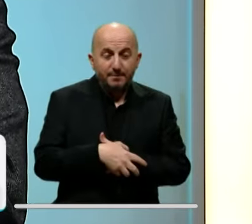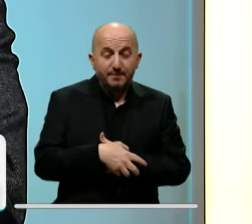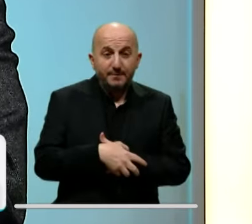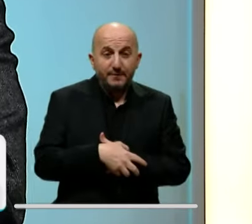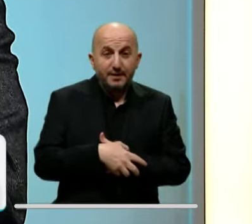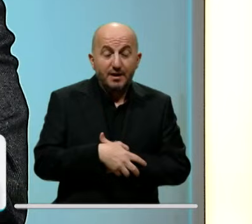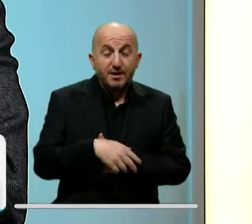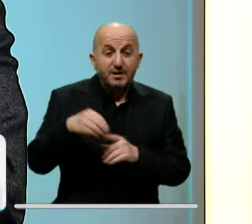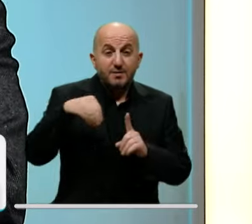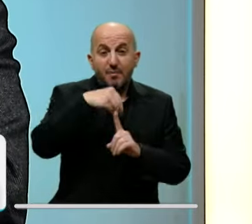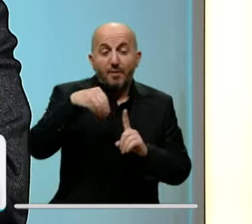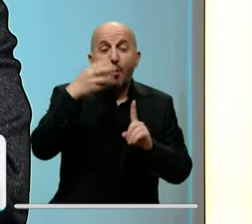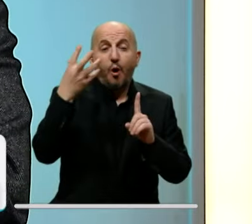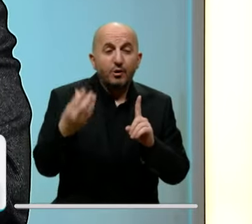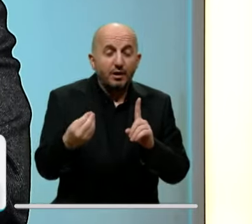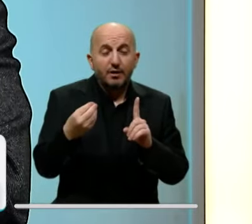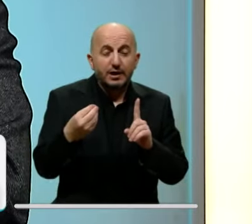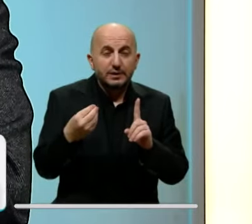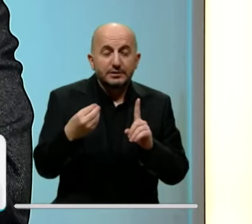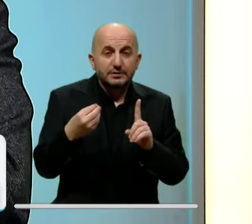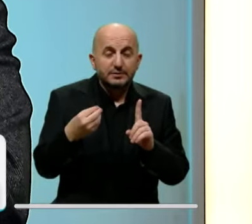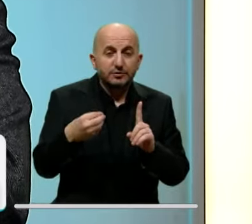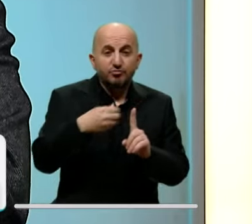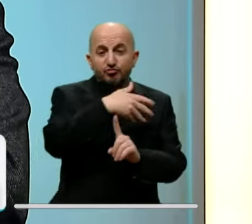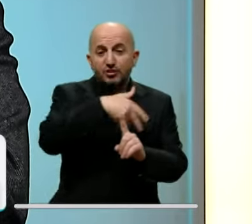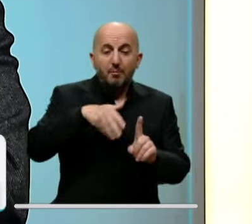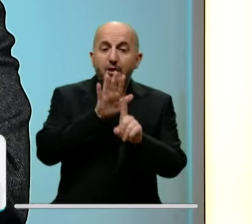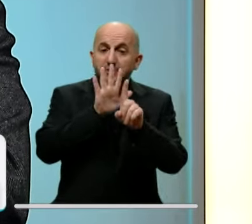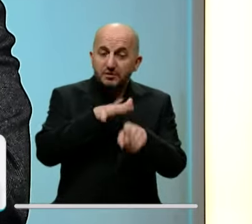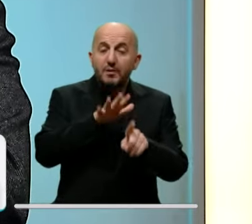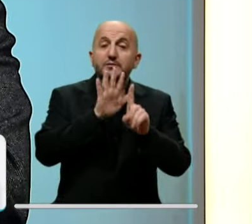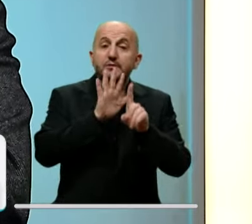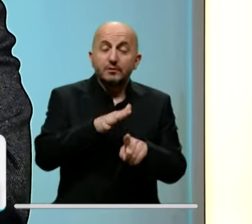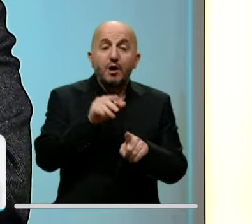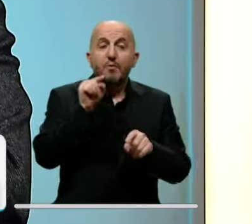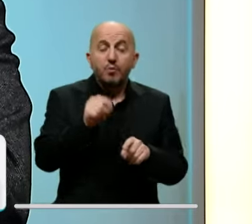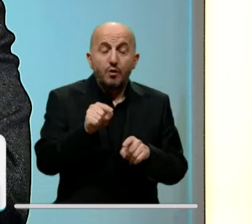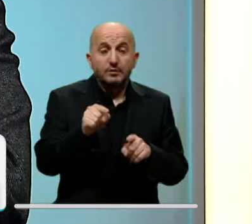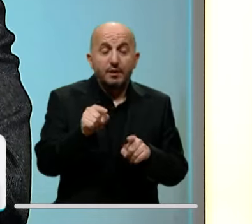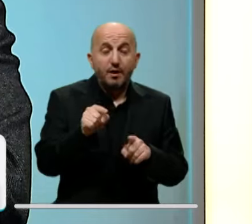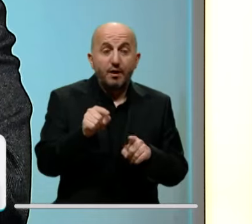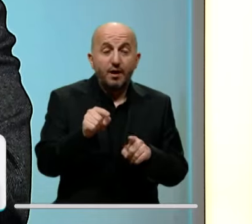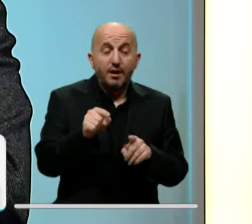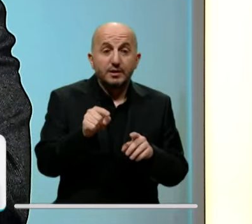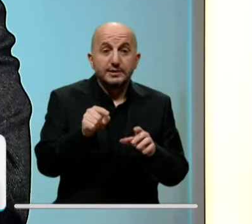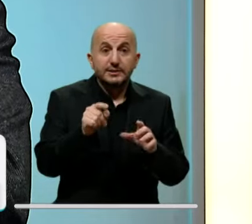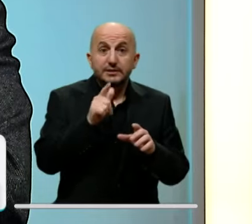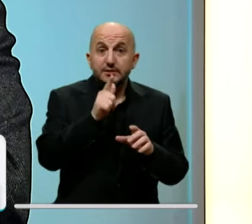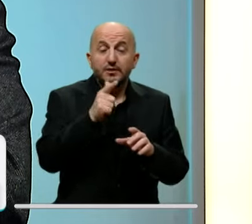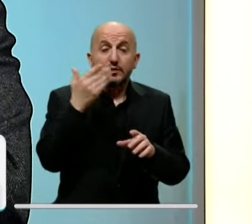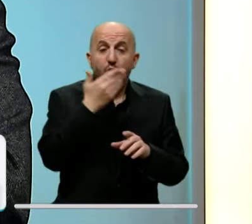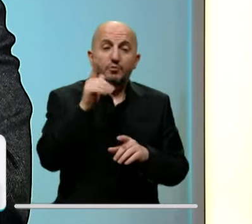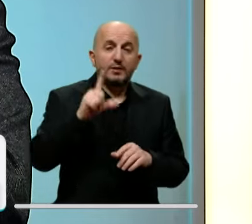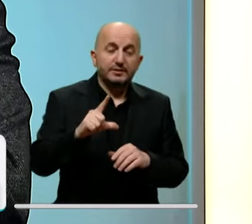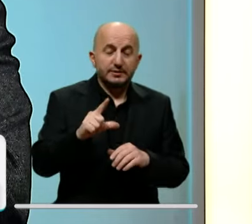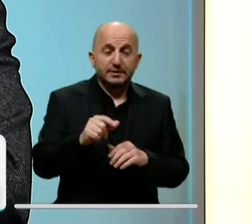fakat imam olarak bir cemaate namaz kıldırıyor bu burada kesinlikle sesli okumanız